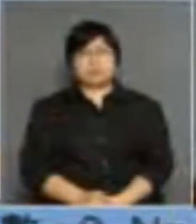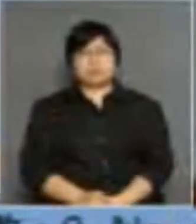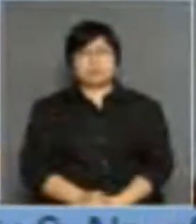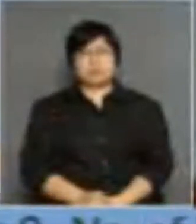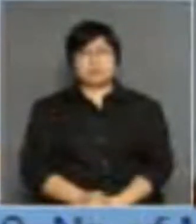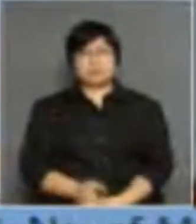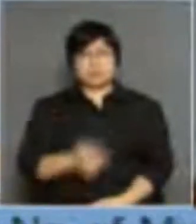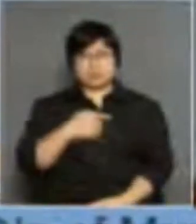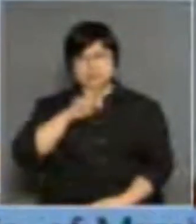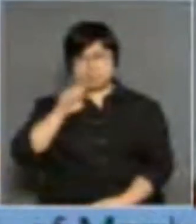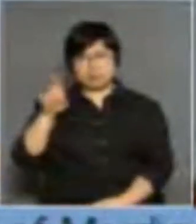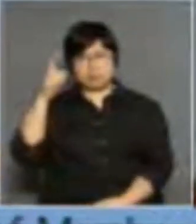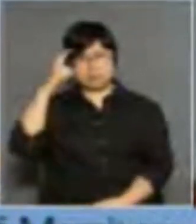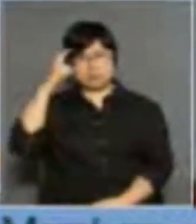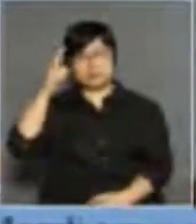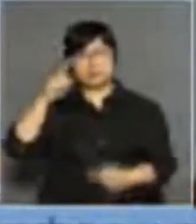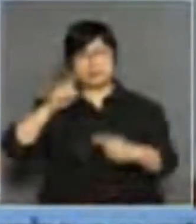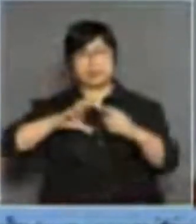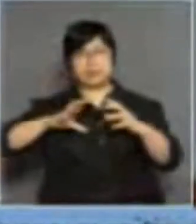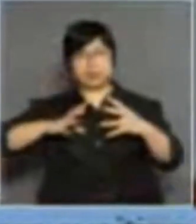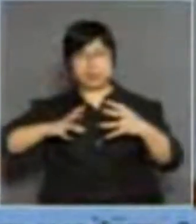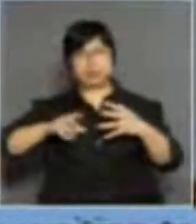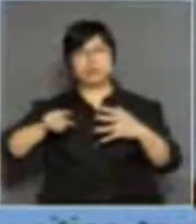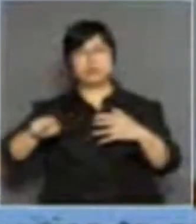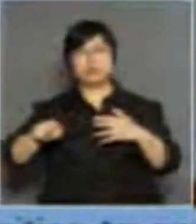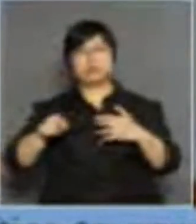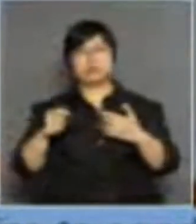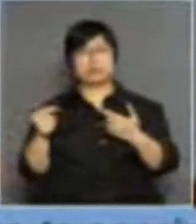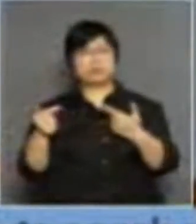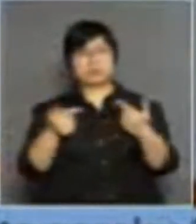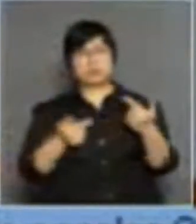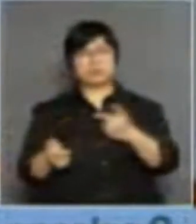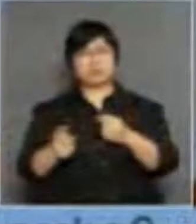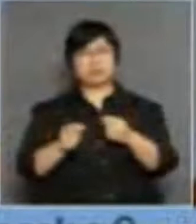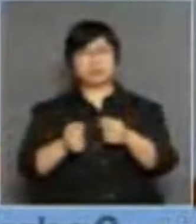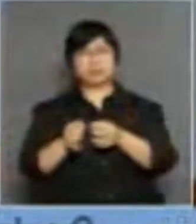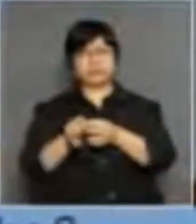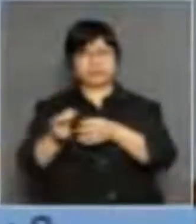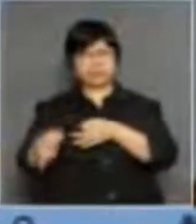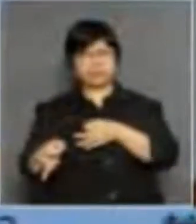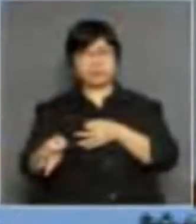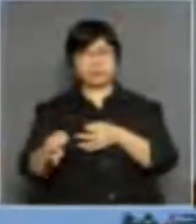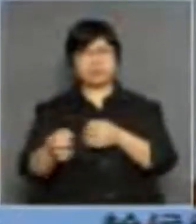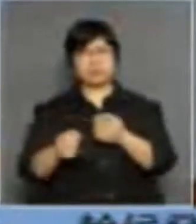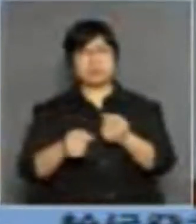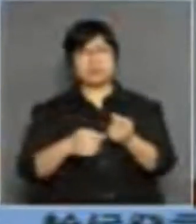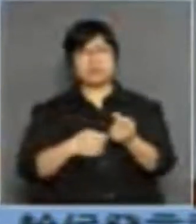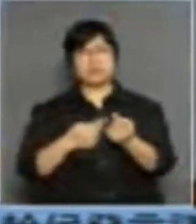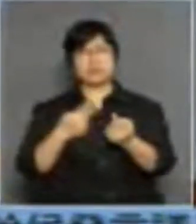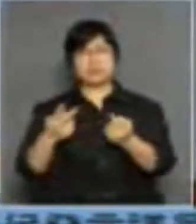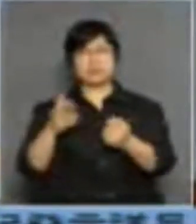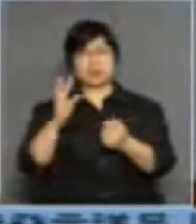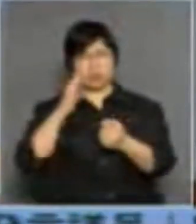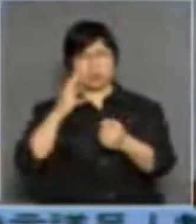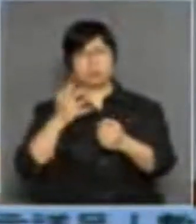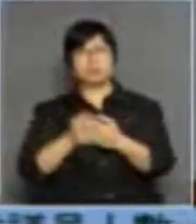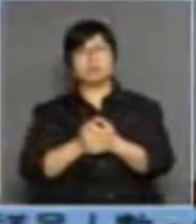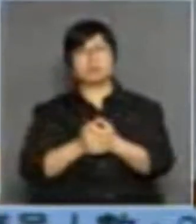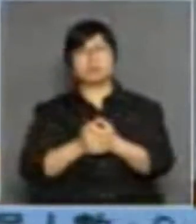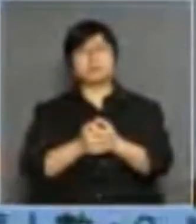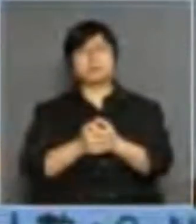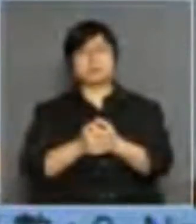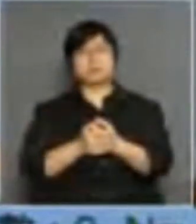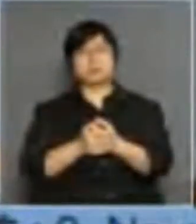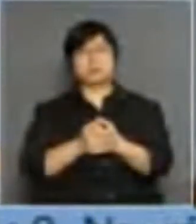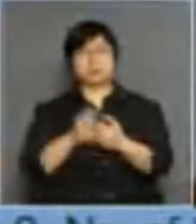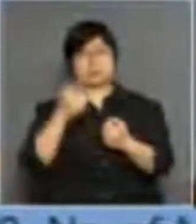在大埔去到離島的，去到這個義澳，又去到新